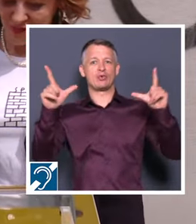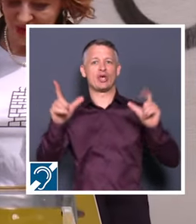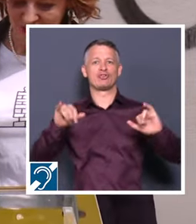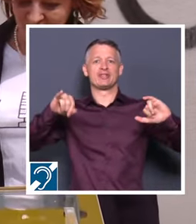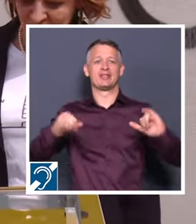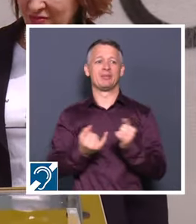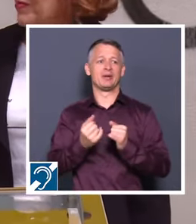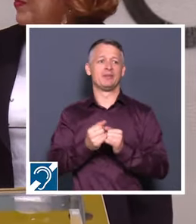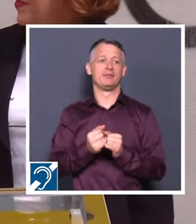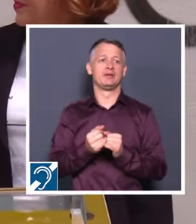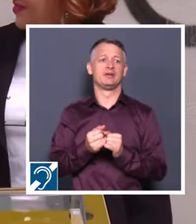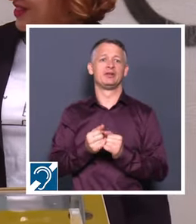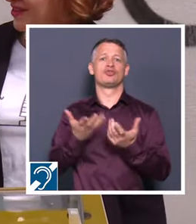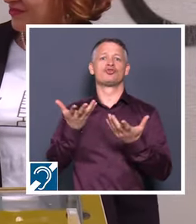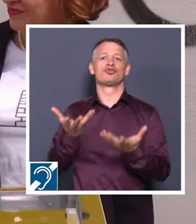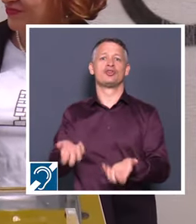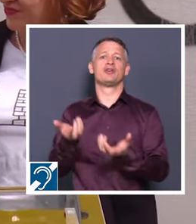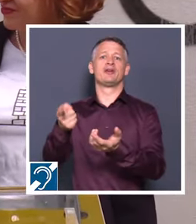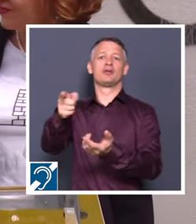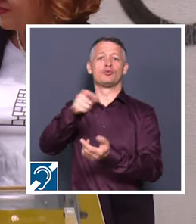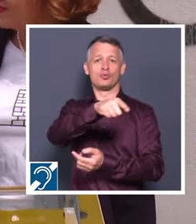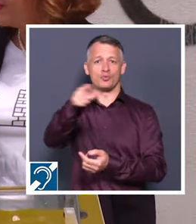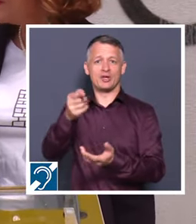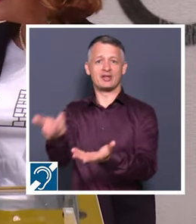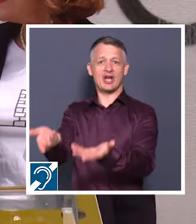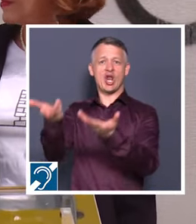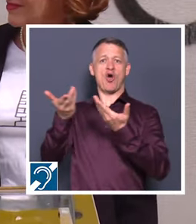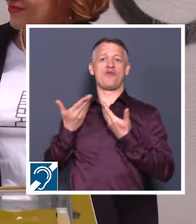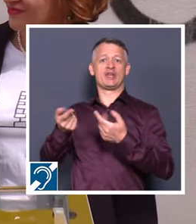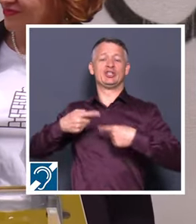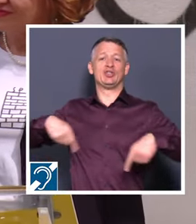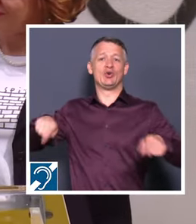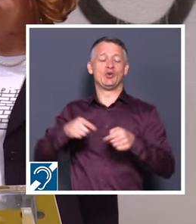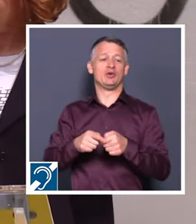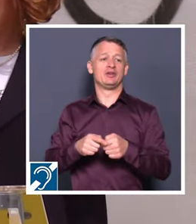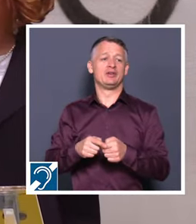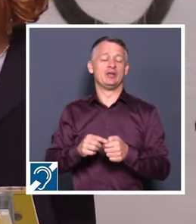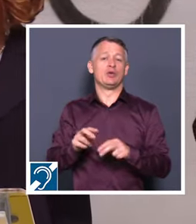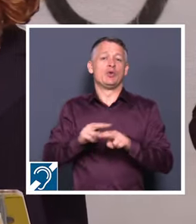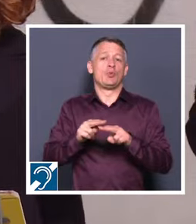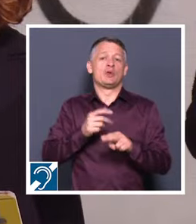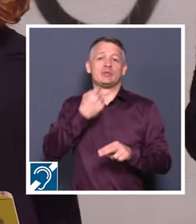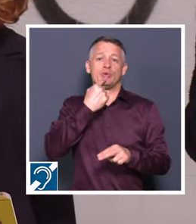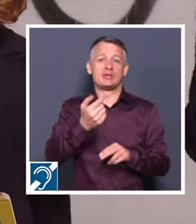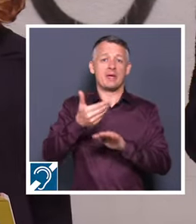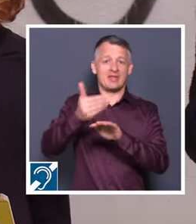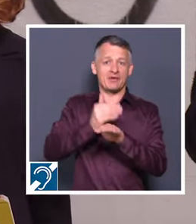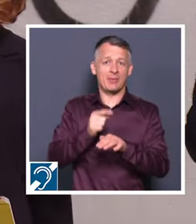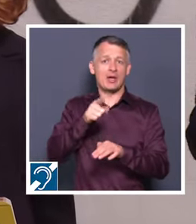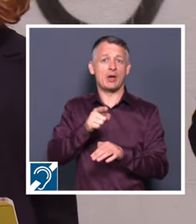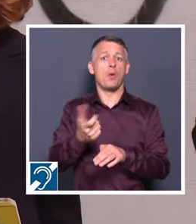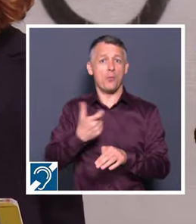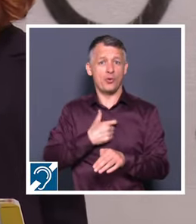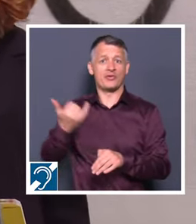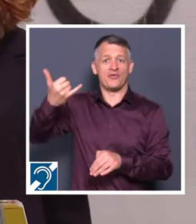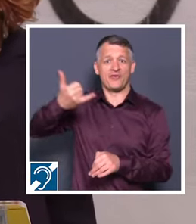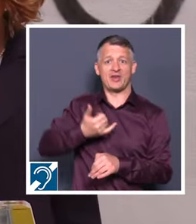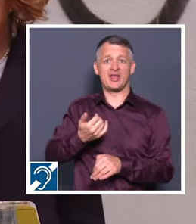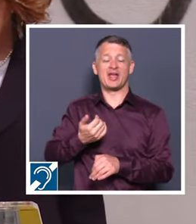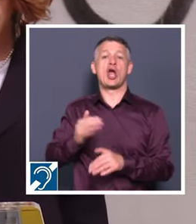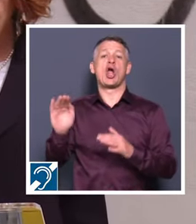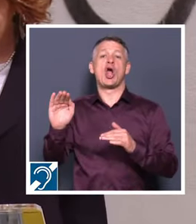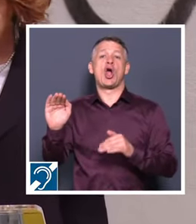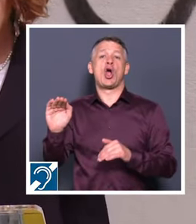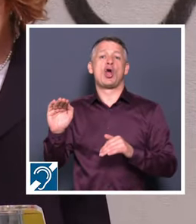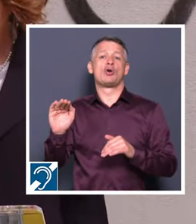e minunat ce ne oferiți, e minunat că, așa cum spuneați, pot veni cu copilul meu acasă, adică